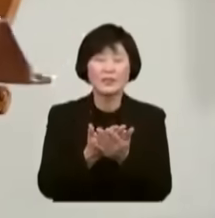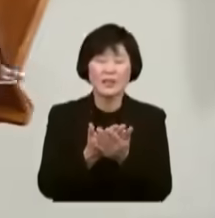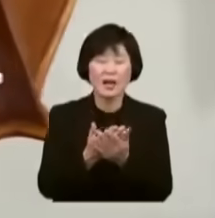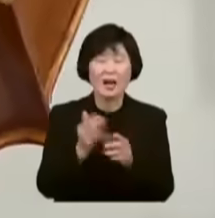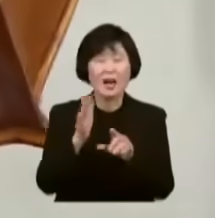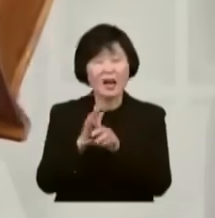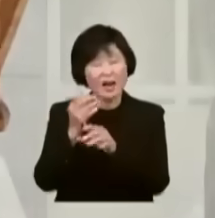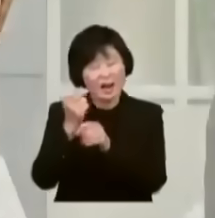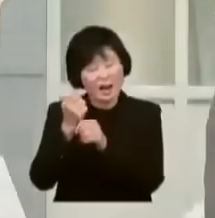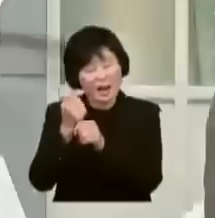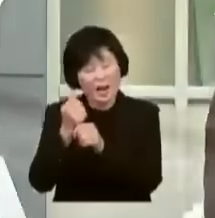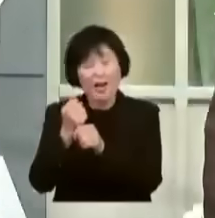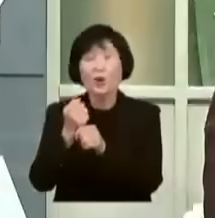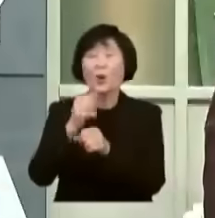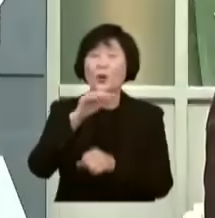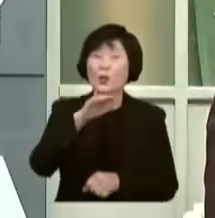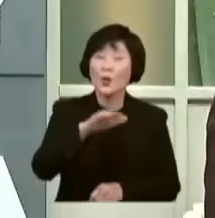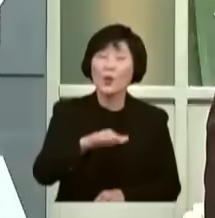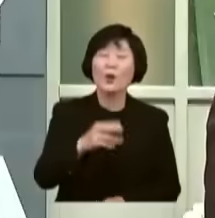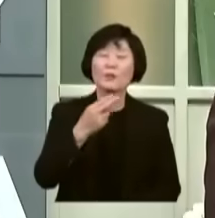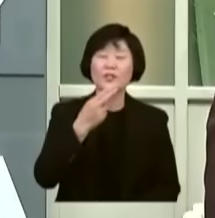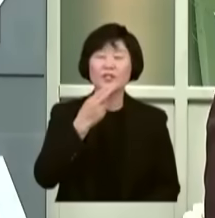의지할 것 없는 이